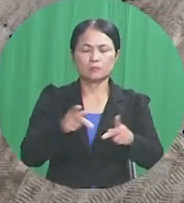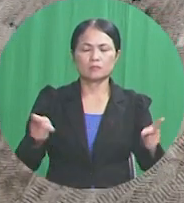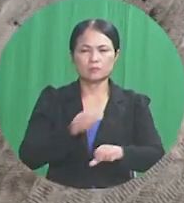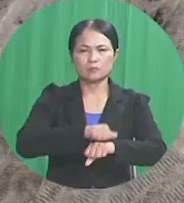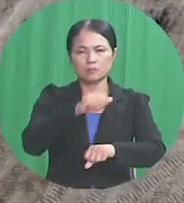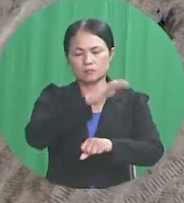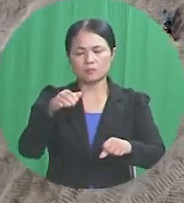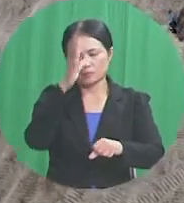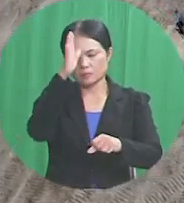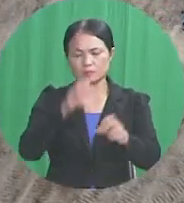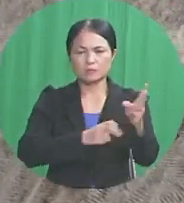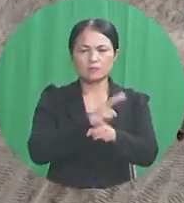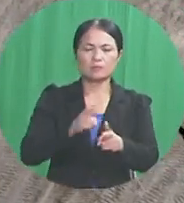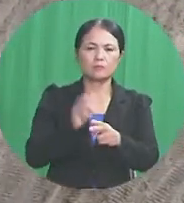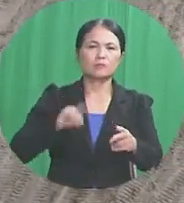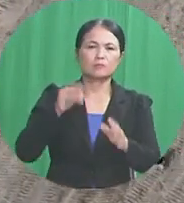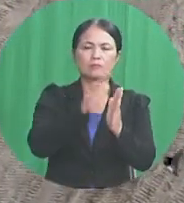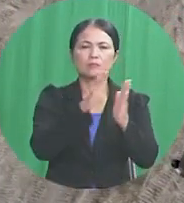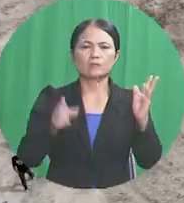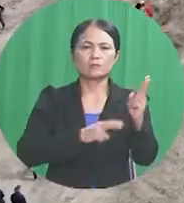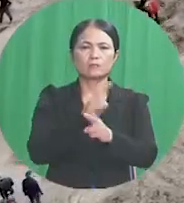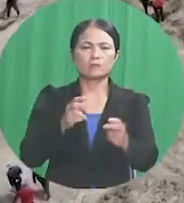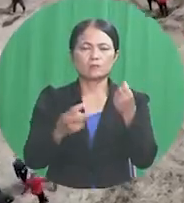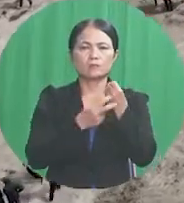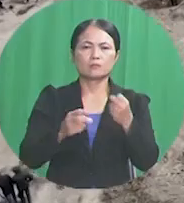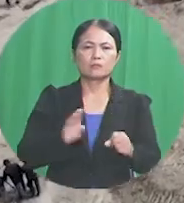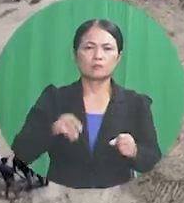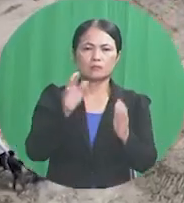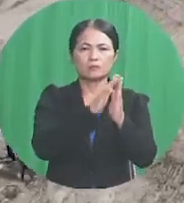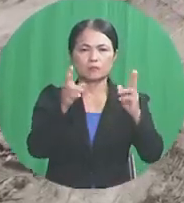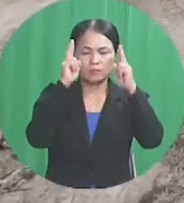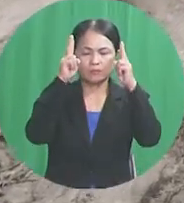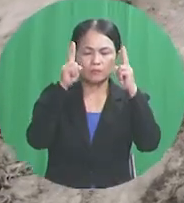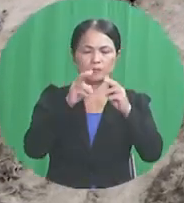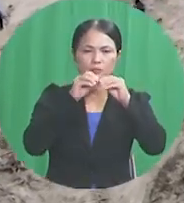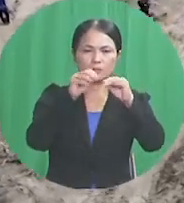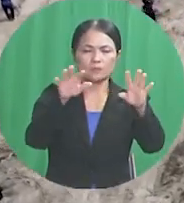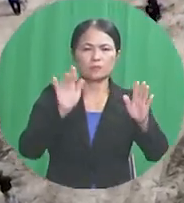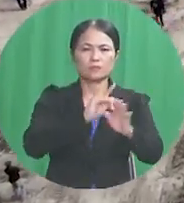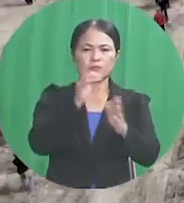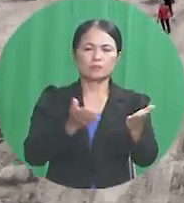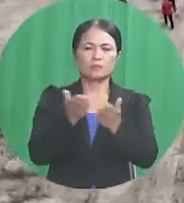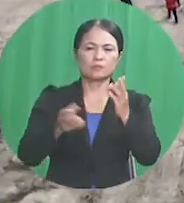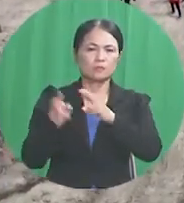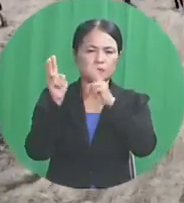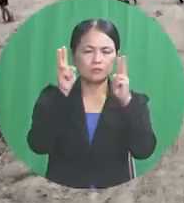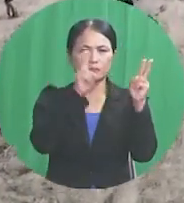ายเชียดับบอลสำหรับทายราซาสัตว์ไพรเชียบาลสังกรุสัตว์ไพรอบรมซับใส่หนึ่งบอมราเซวาติส